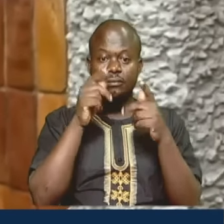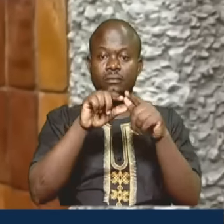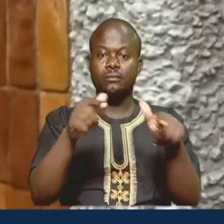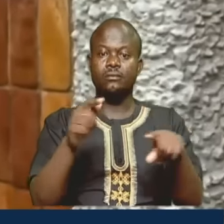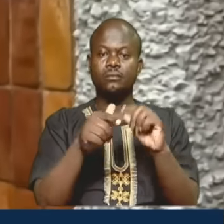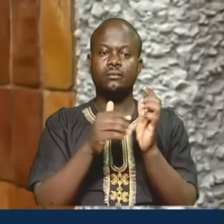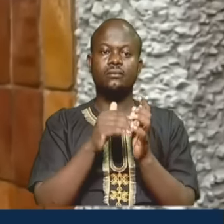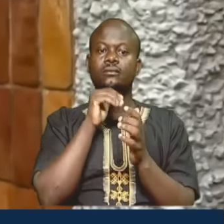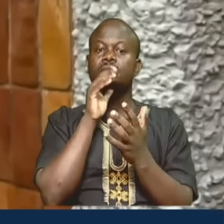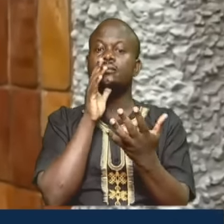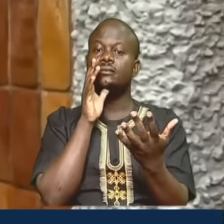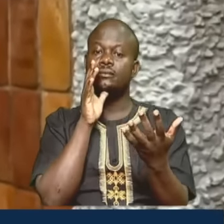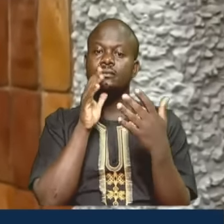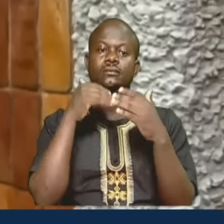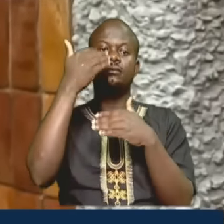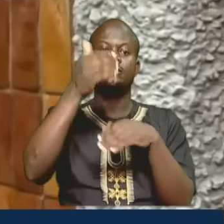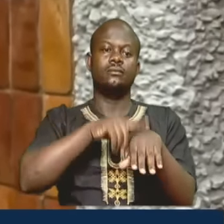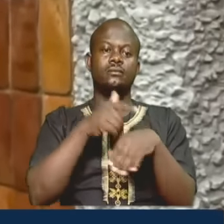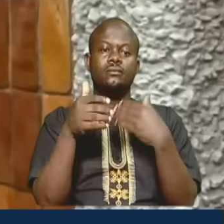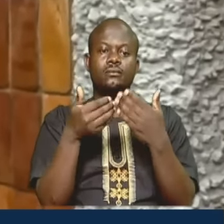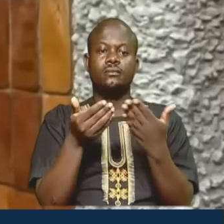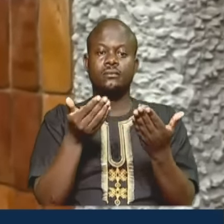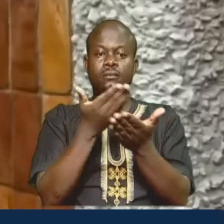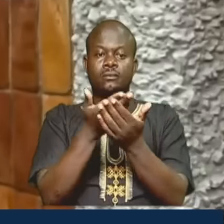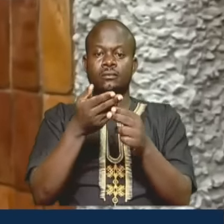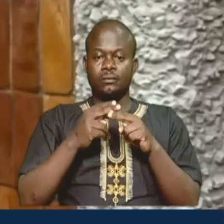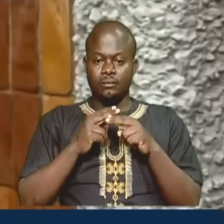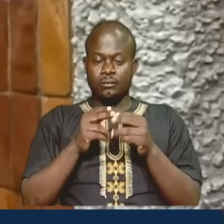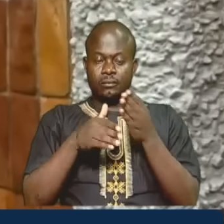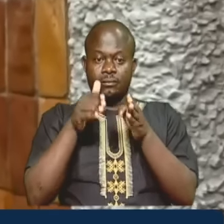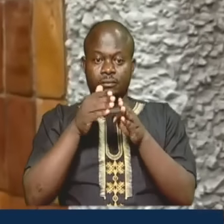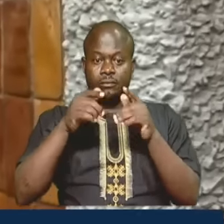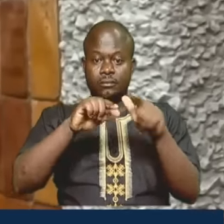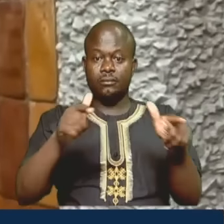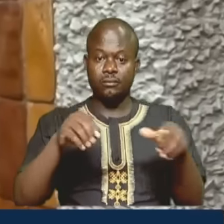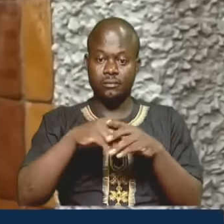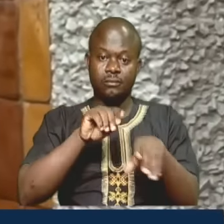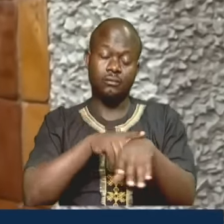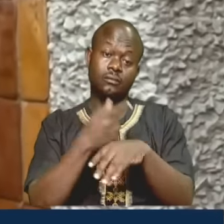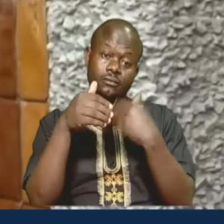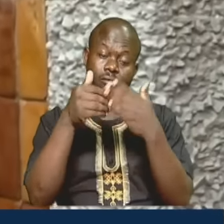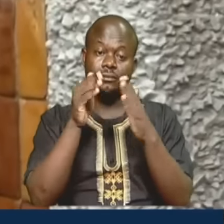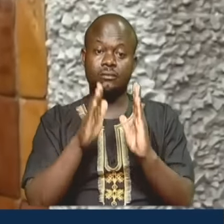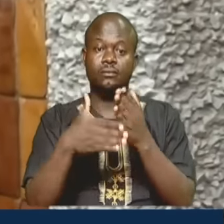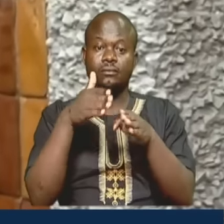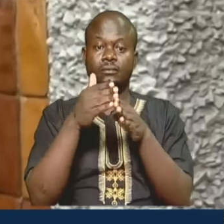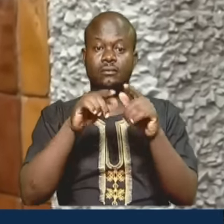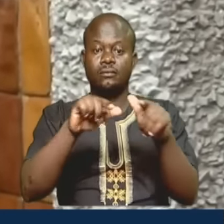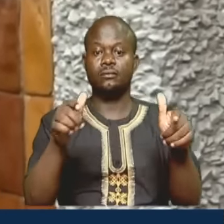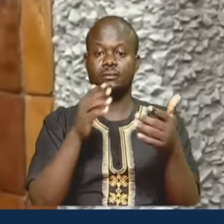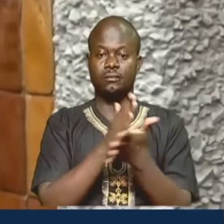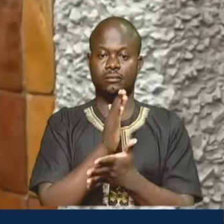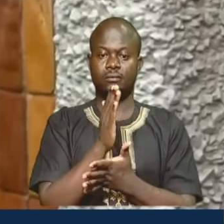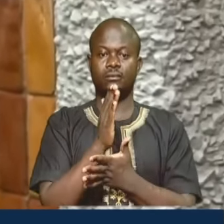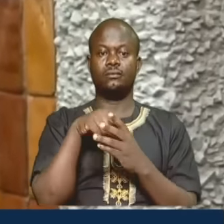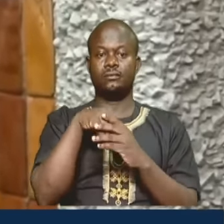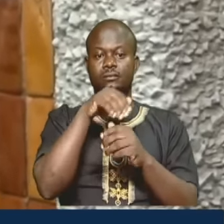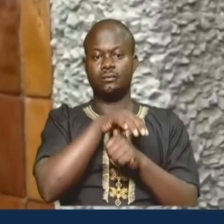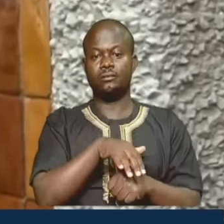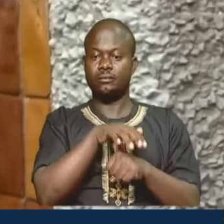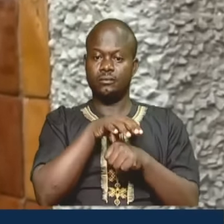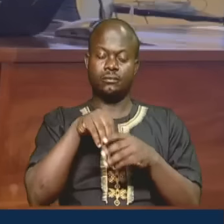akaba agitegereje nyuma y'igihe runaka gusaba inguzanyo ngo azubake bwa butaka. Mu gihe rero wa muturage w'umwatsi ubwo butaka mu by'ukuri haba harimo n'akarengane mu